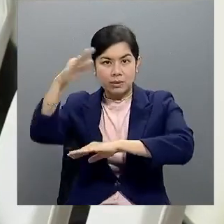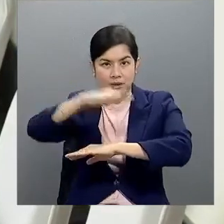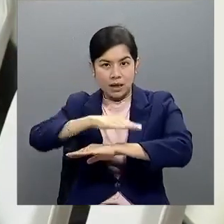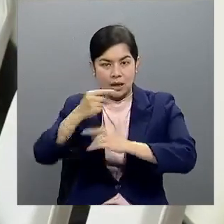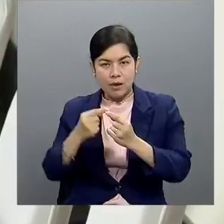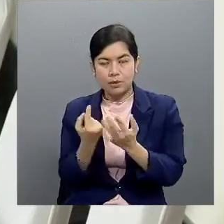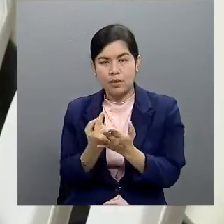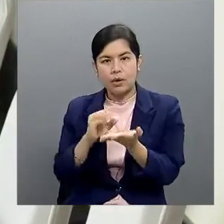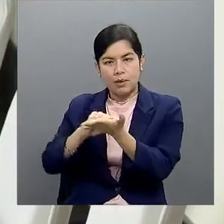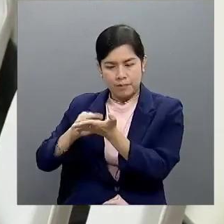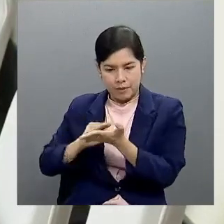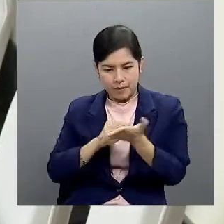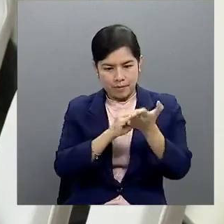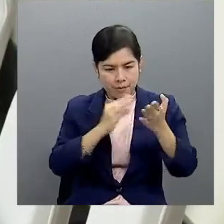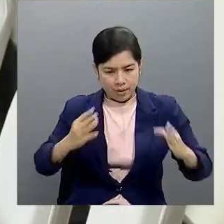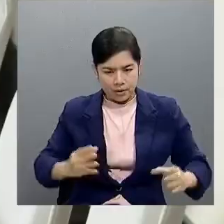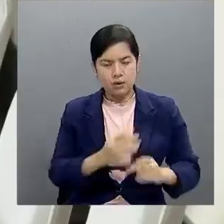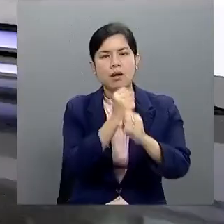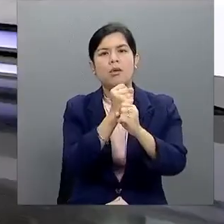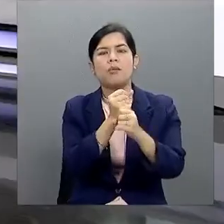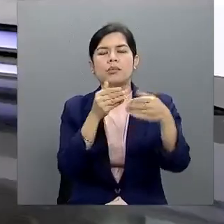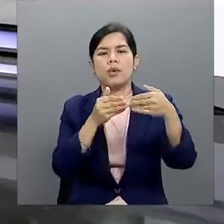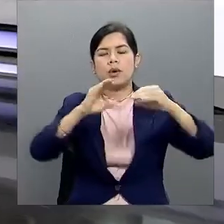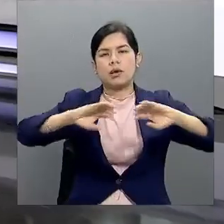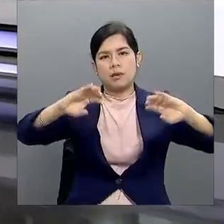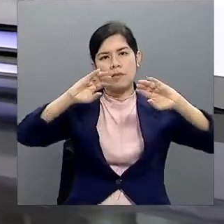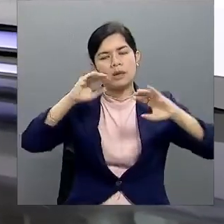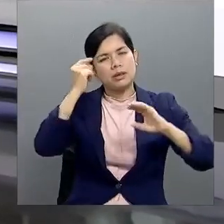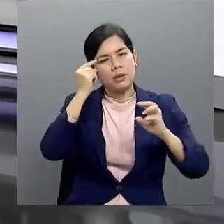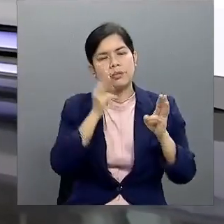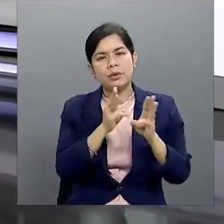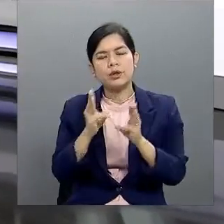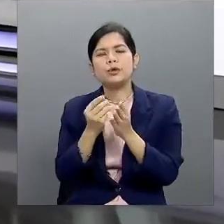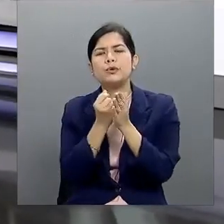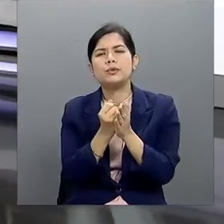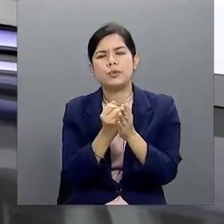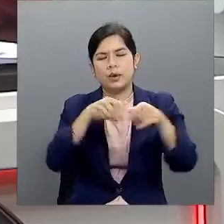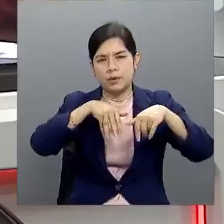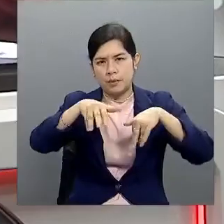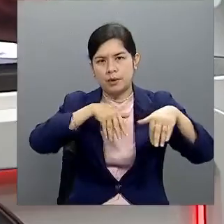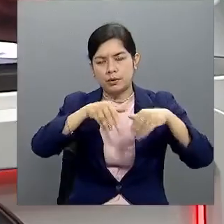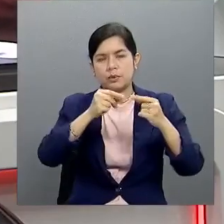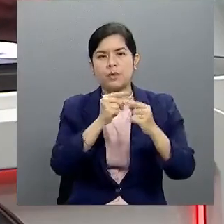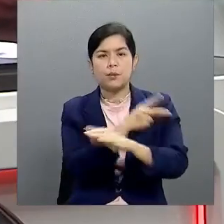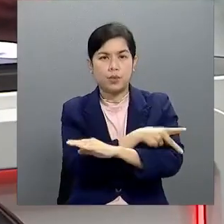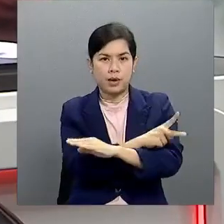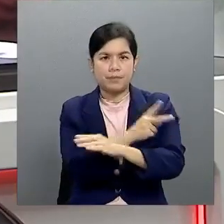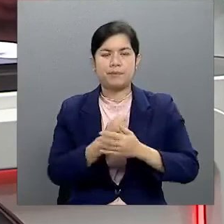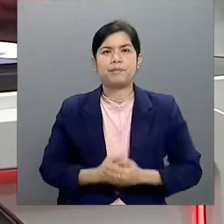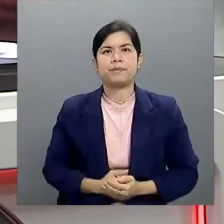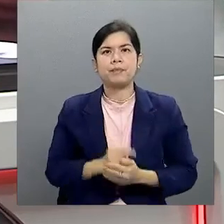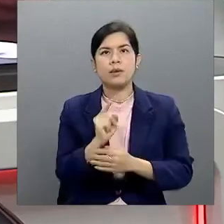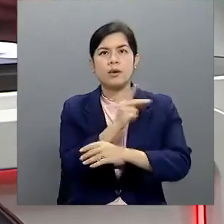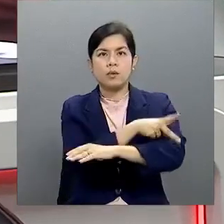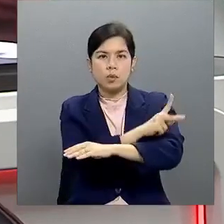ผู้แทนราษฎรเพื่อกำหนดมาตรการช่วยเหลือต่อไปค่ะคุณมากค่ะคุณลักคณาคะซึ่งภูเก็ตเองก็เป็นอีกจังหวัดหนึ่งที่เห็นกระทบชัด